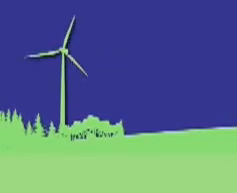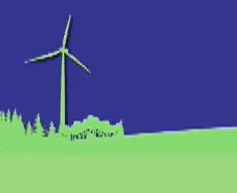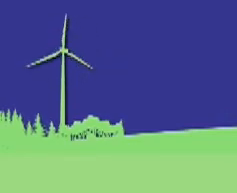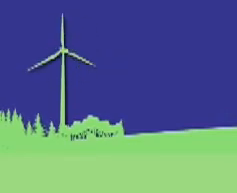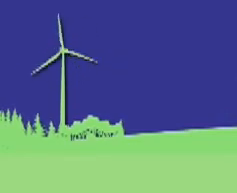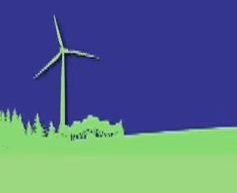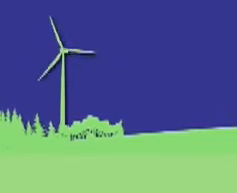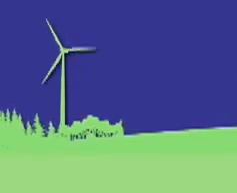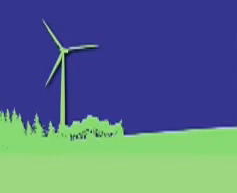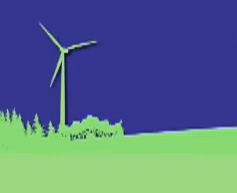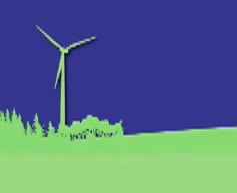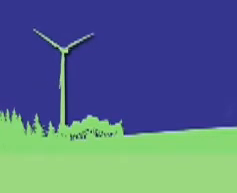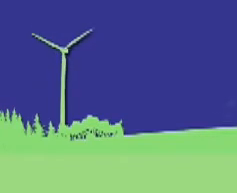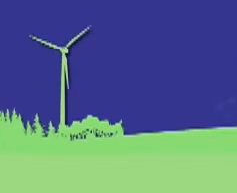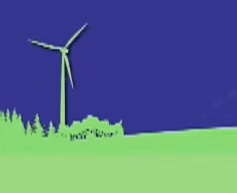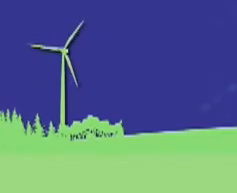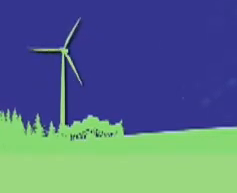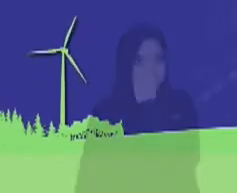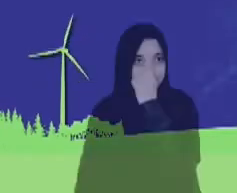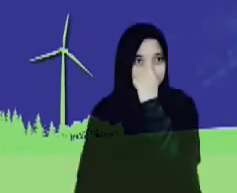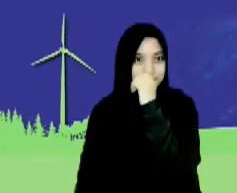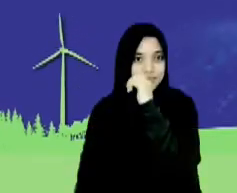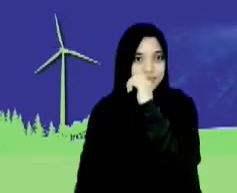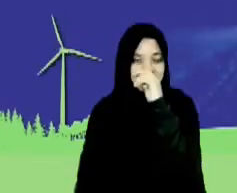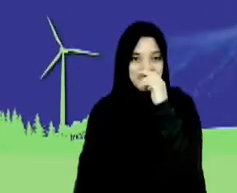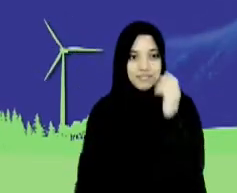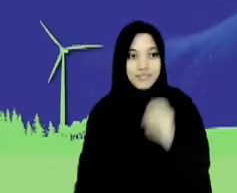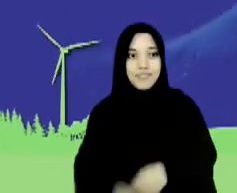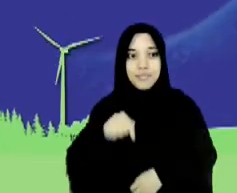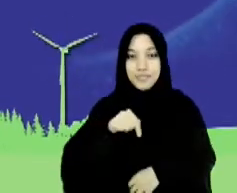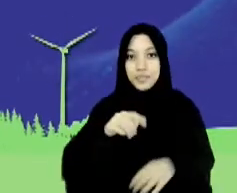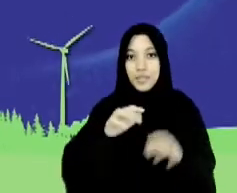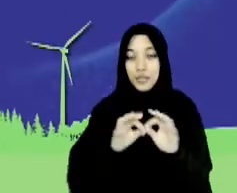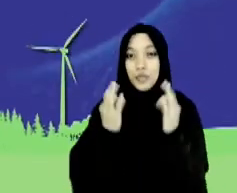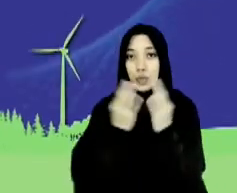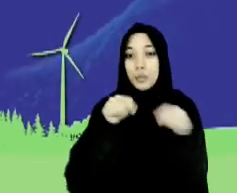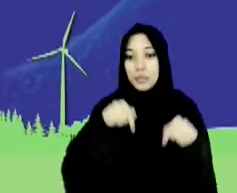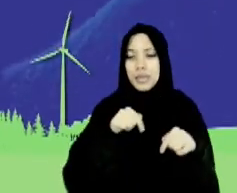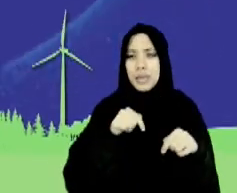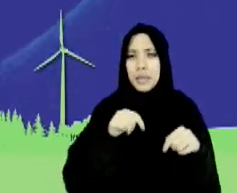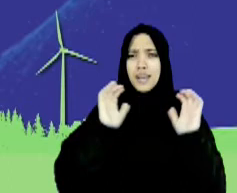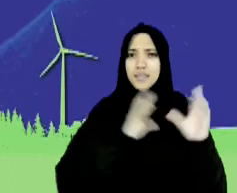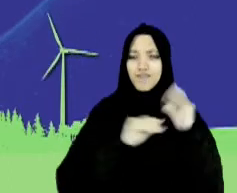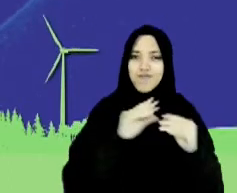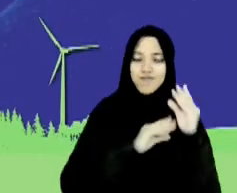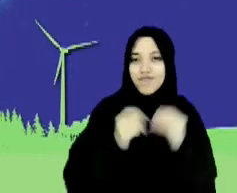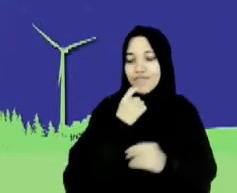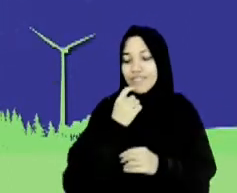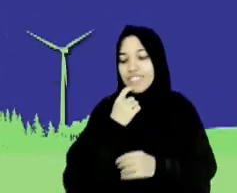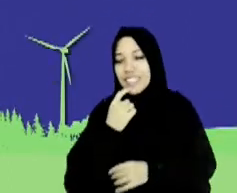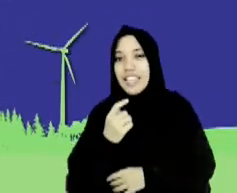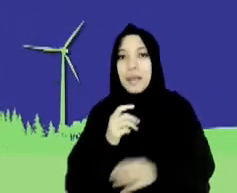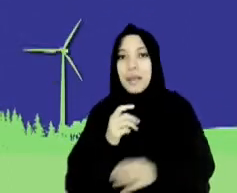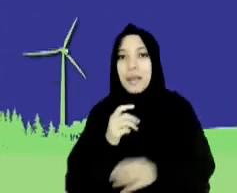forum ini akan banyak membahas mengenai isu-isu kolaborasi berbagai pihak dalam